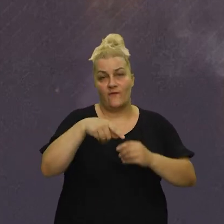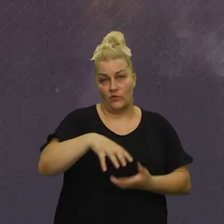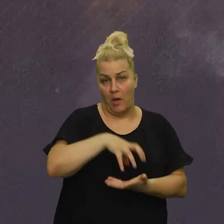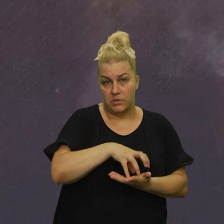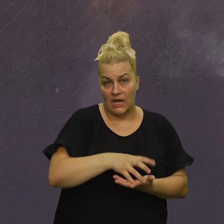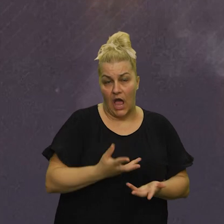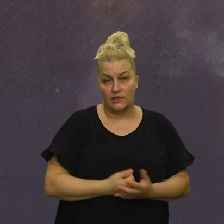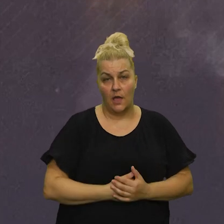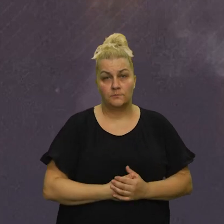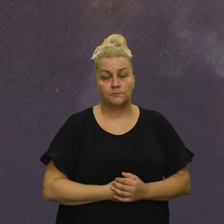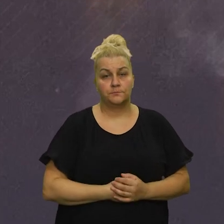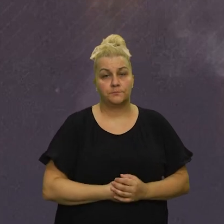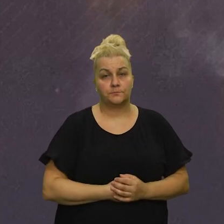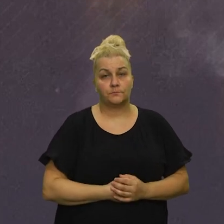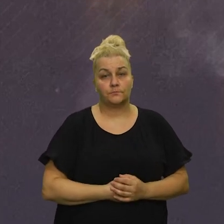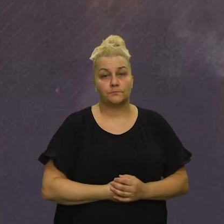brigade. I